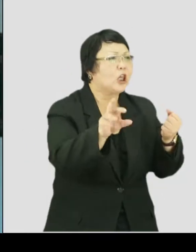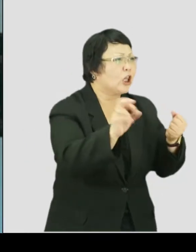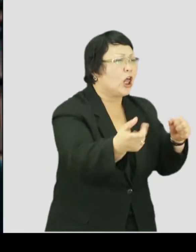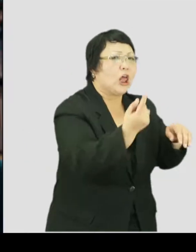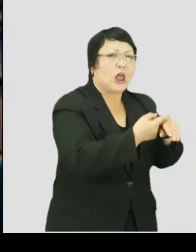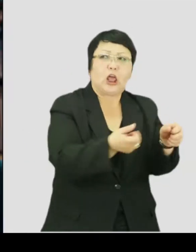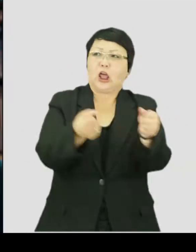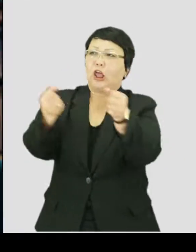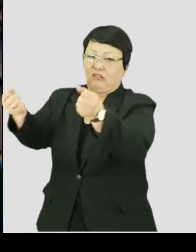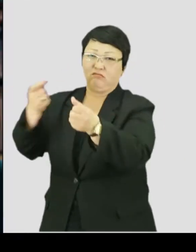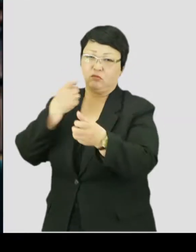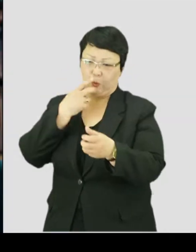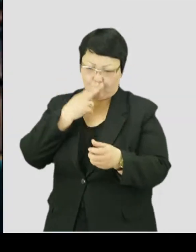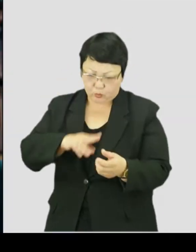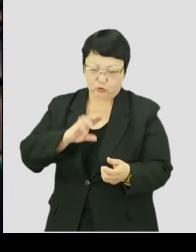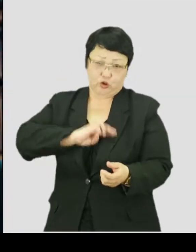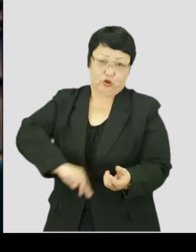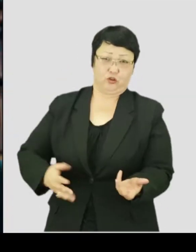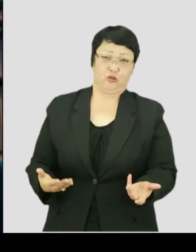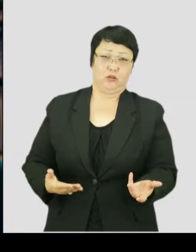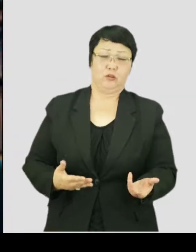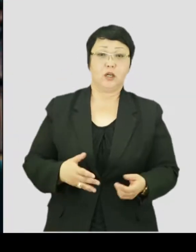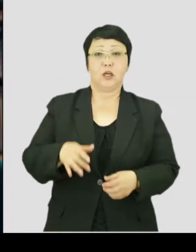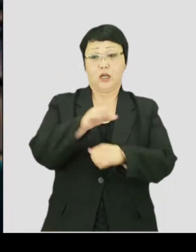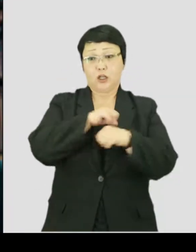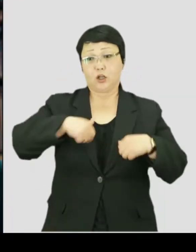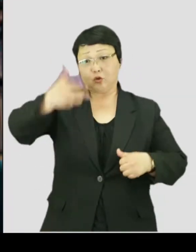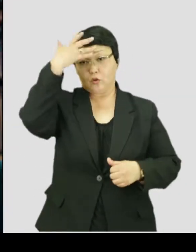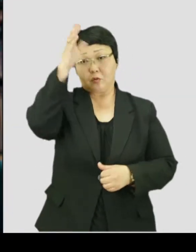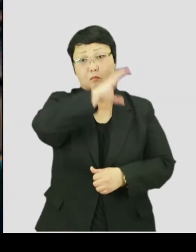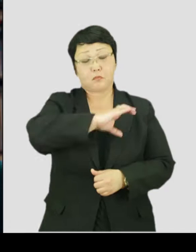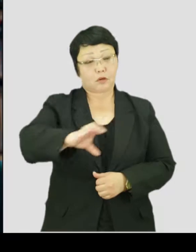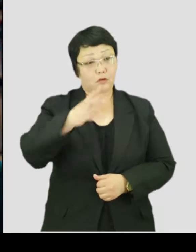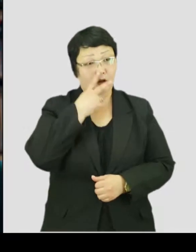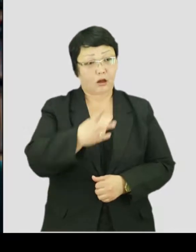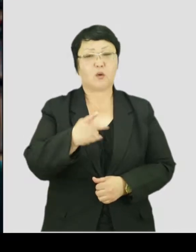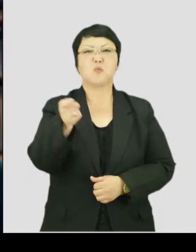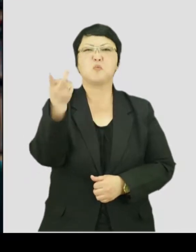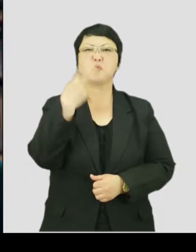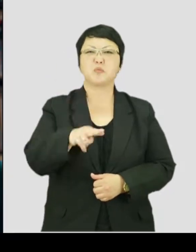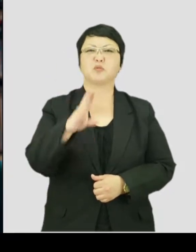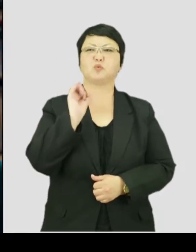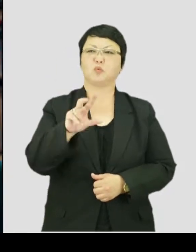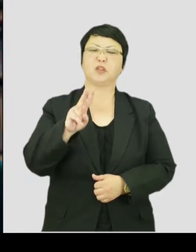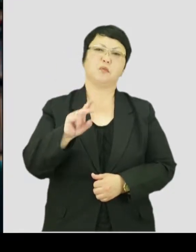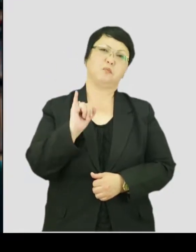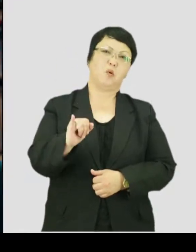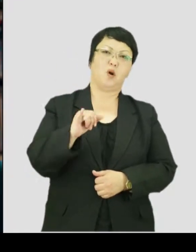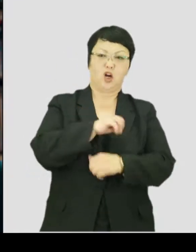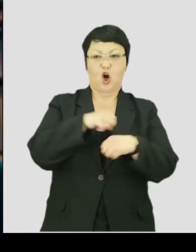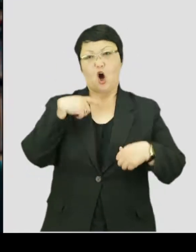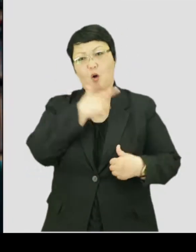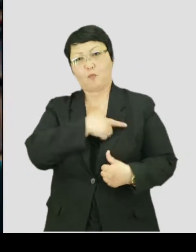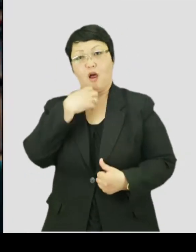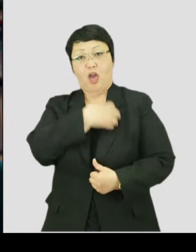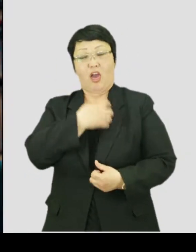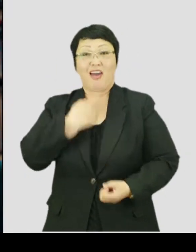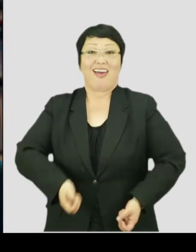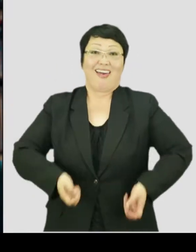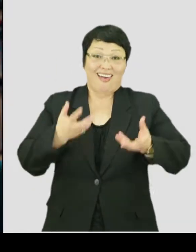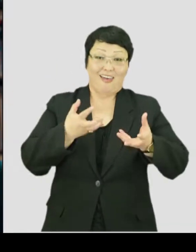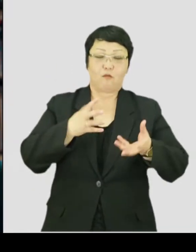очихыг бодно. Яг иргэд маань төрийн байгууллагын хүн суртал өнөөдөр оршисоор байна гэж үздэг л дээ. Гэтэл миний хувьд бол одоо